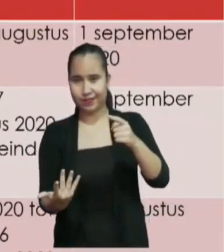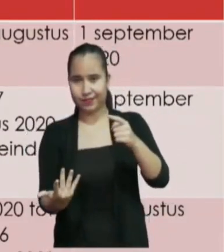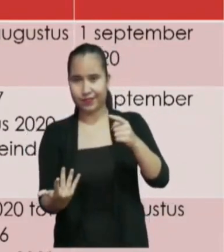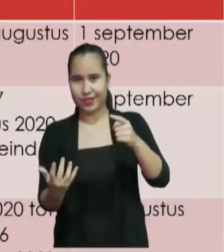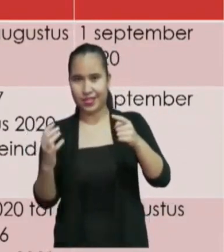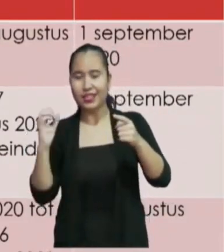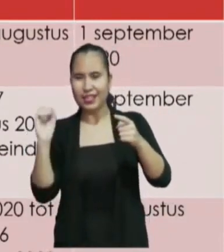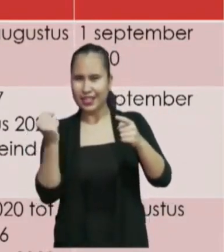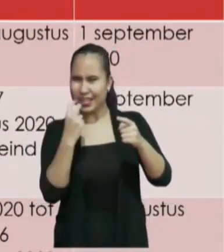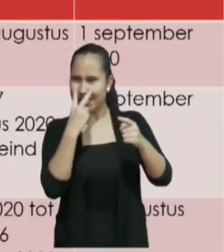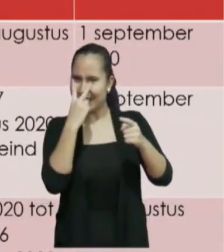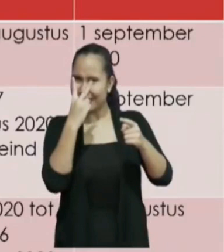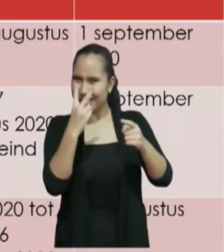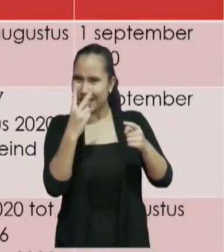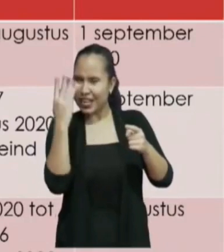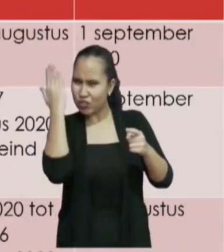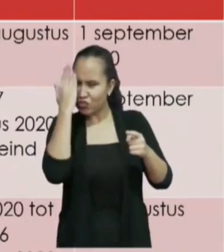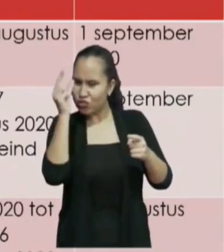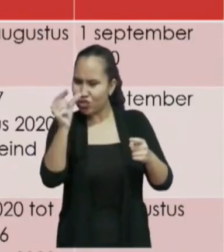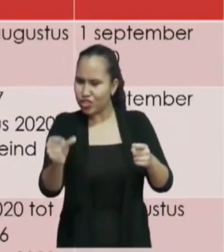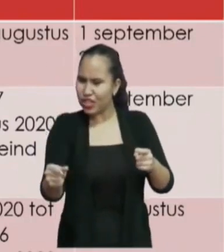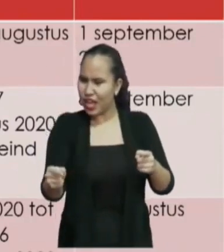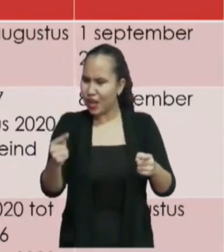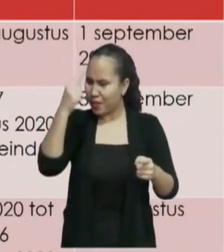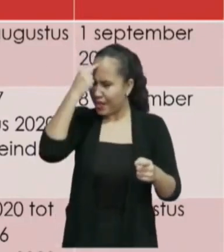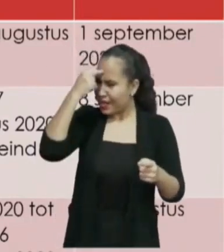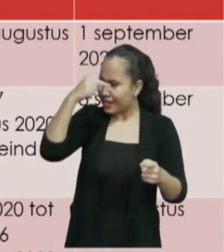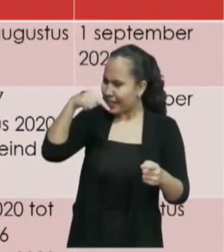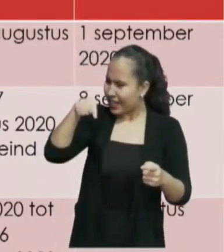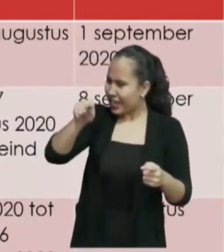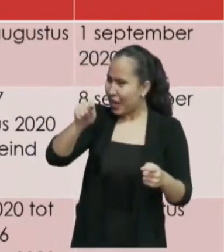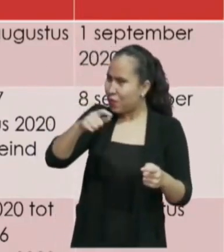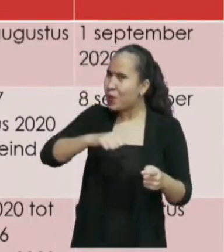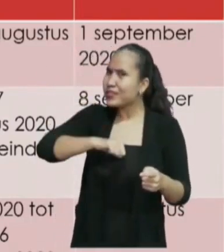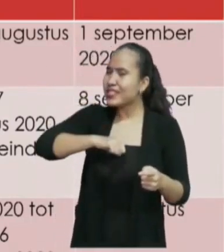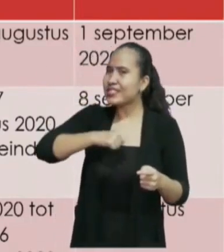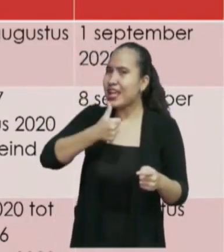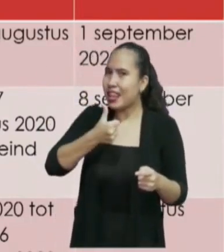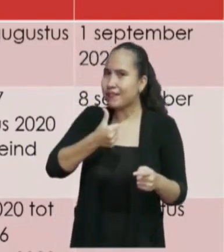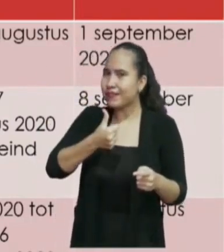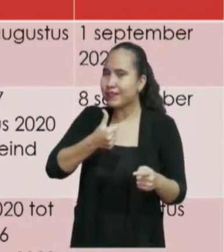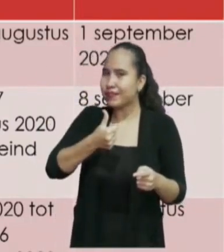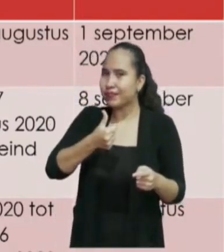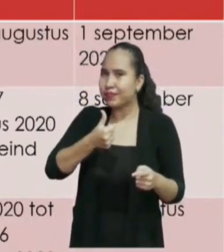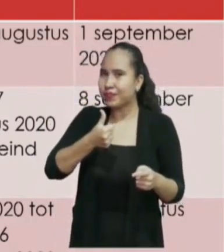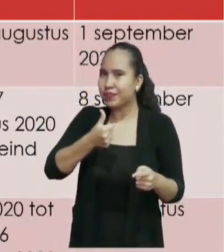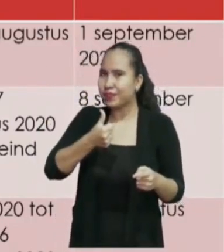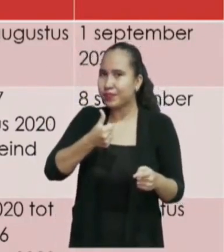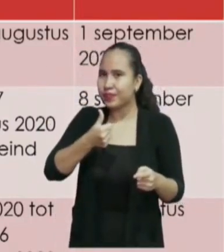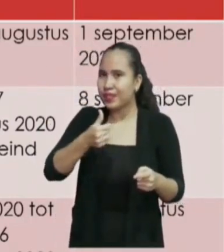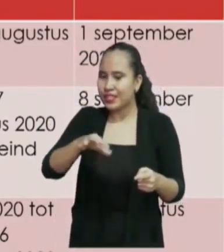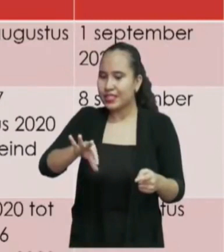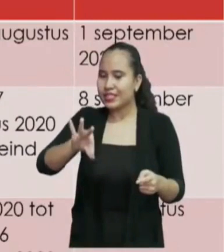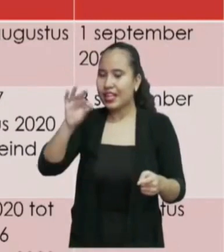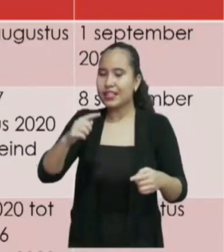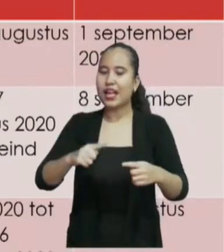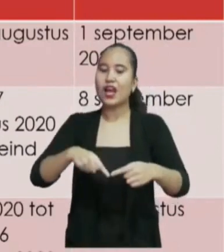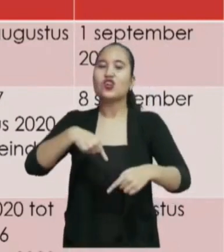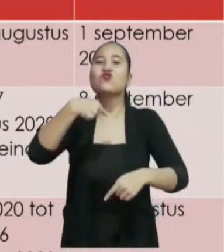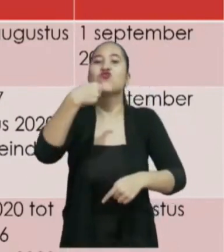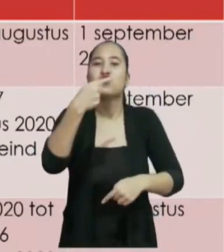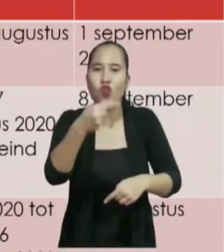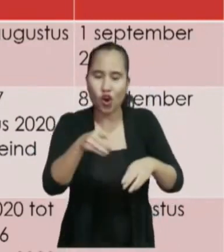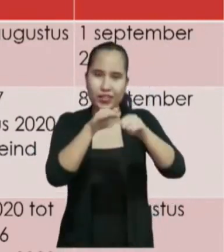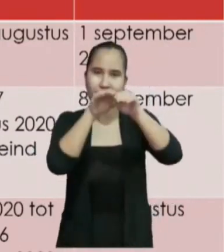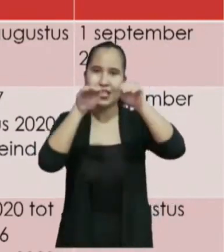dus merken of dat kind inderdaad dat in zich heeft om zichzelf te selecteren naar het